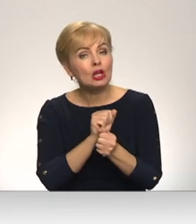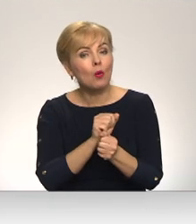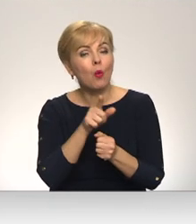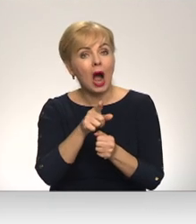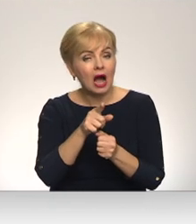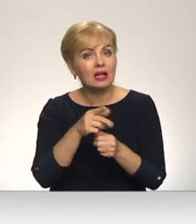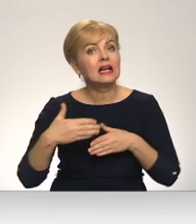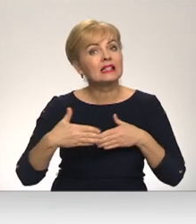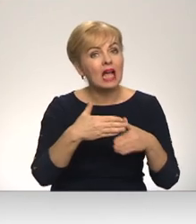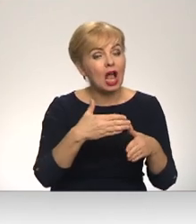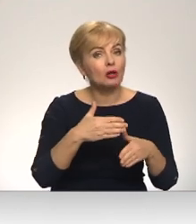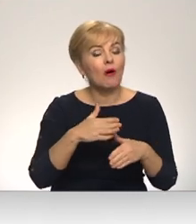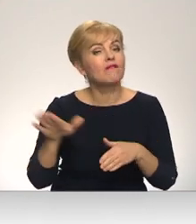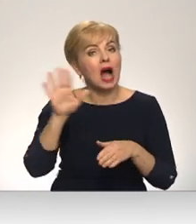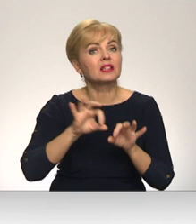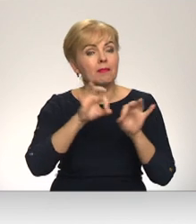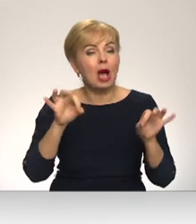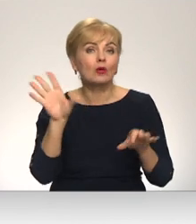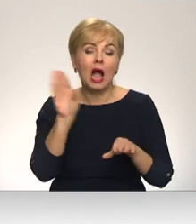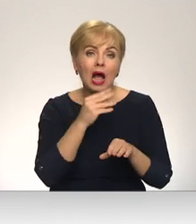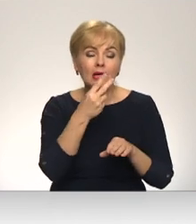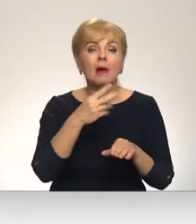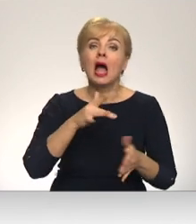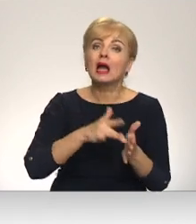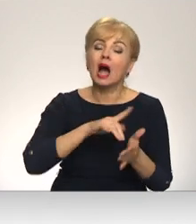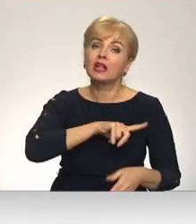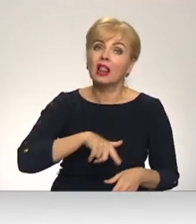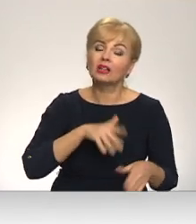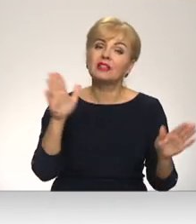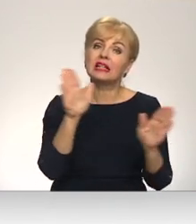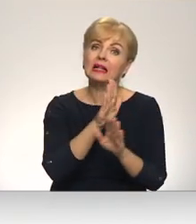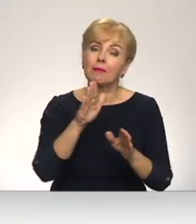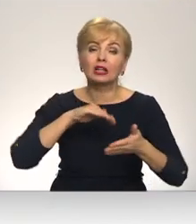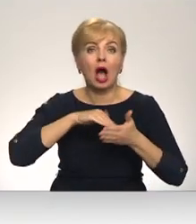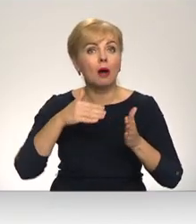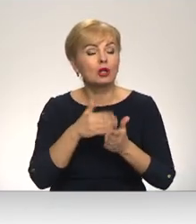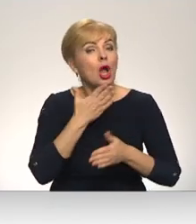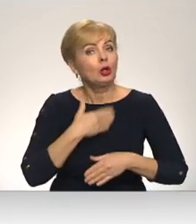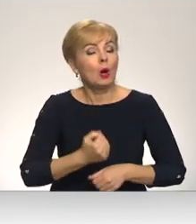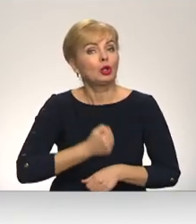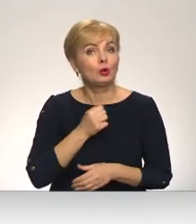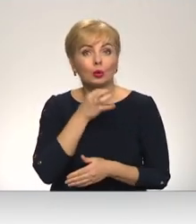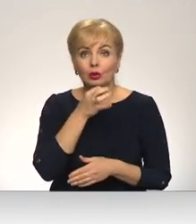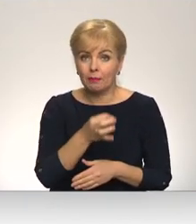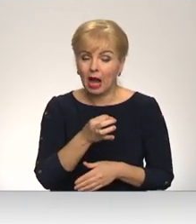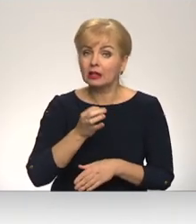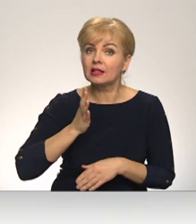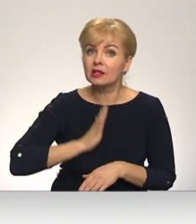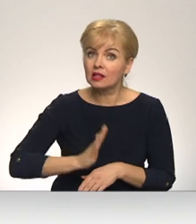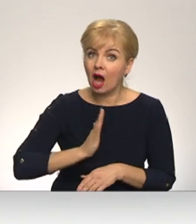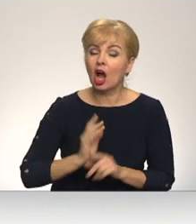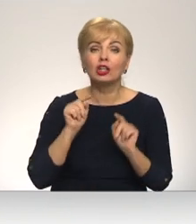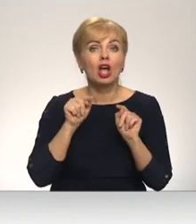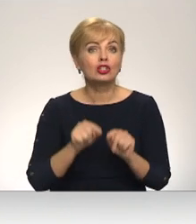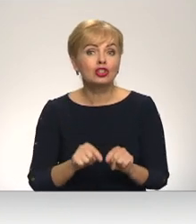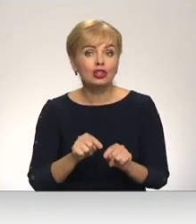valsts mērogā, tomēr ir jāņem vērā Latvijas klimatiskie apstākļi. Ir ļoti grūti sagaidīt, ka šeit